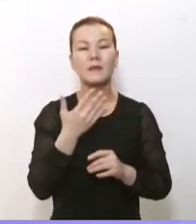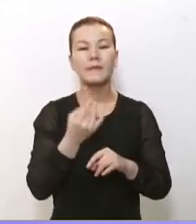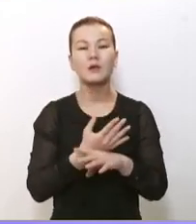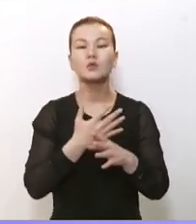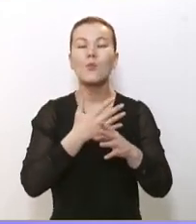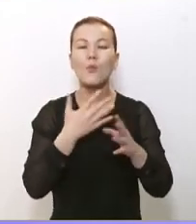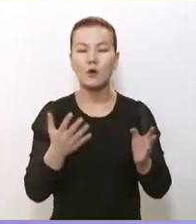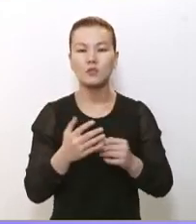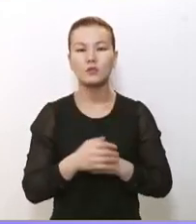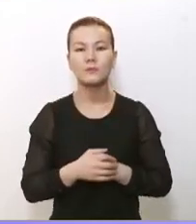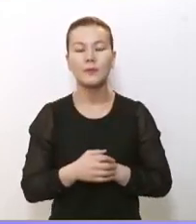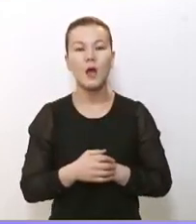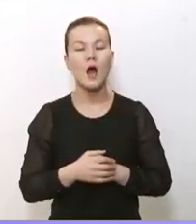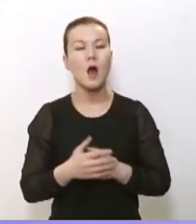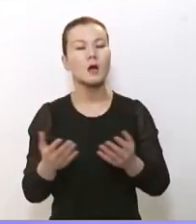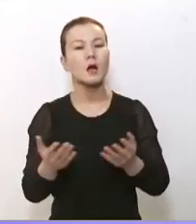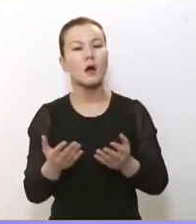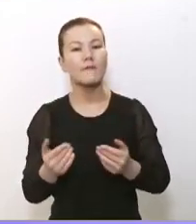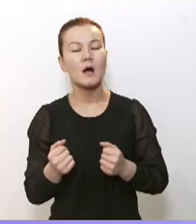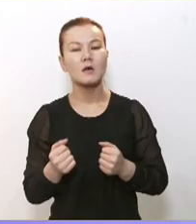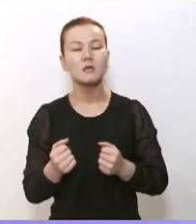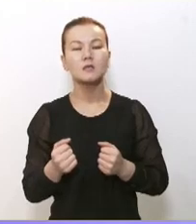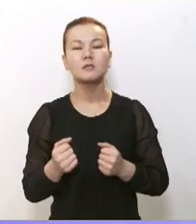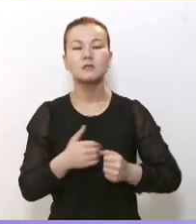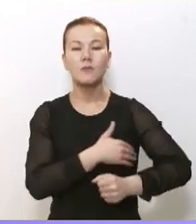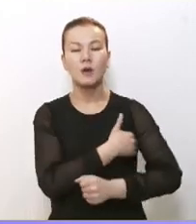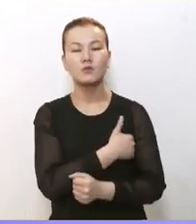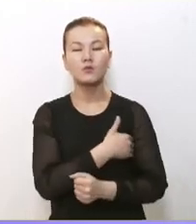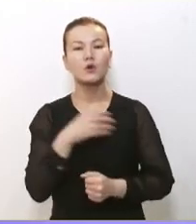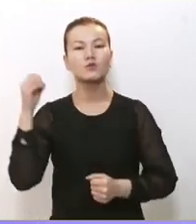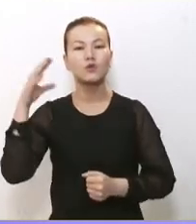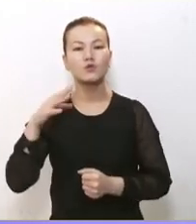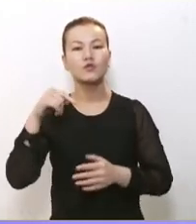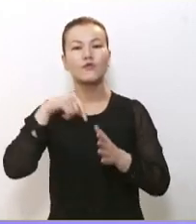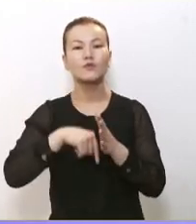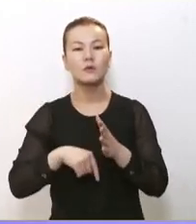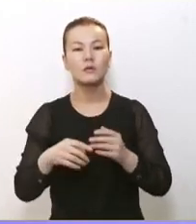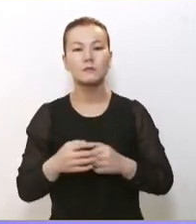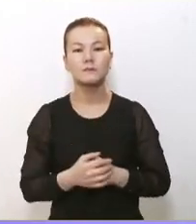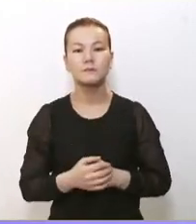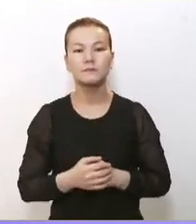больше. Какова температура Солнца внутри?